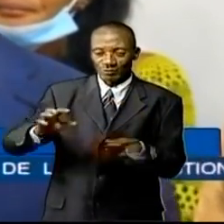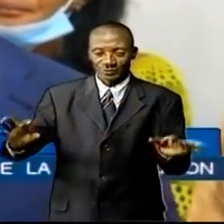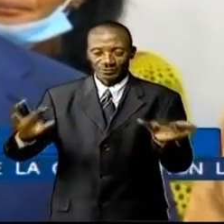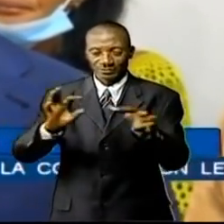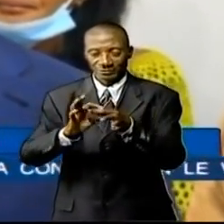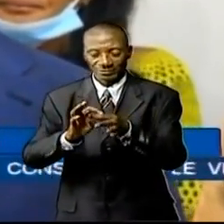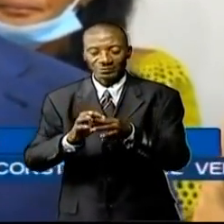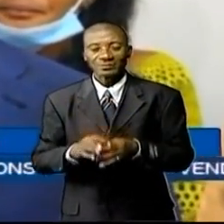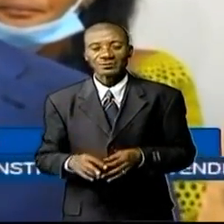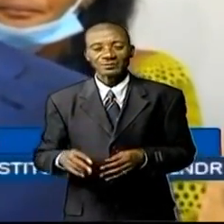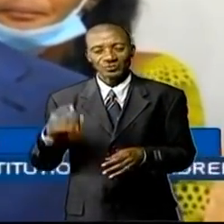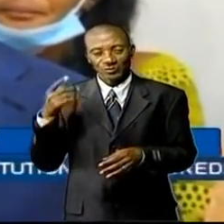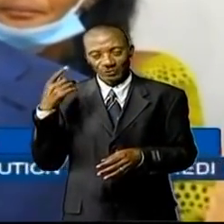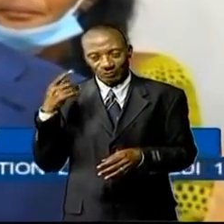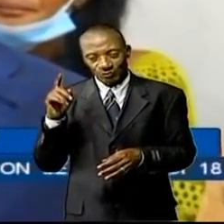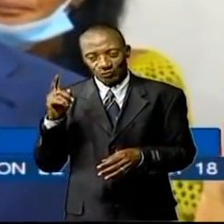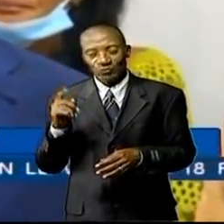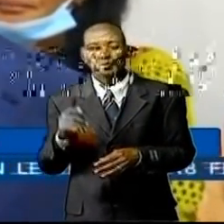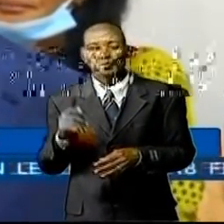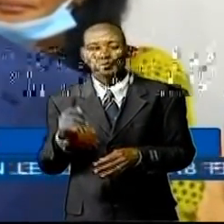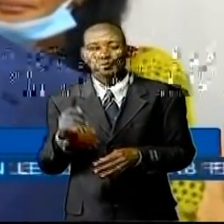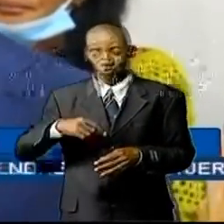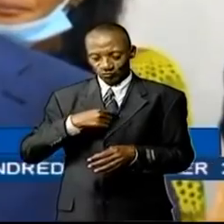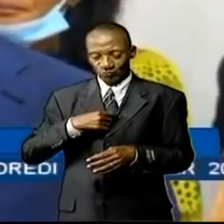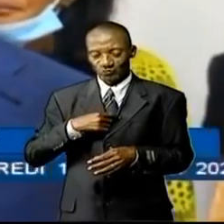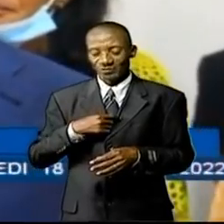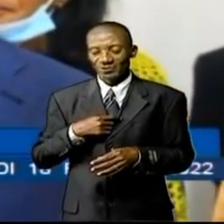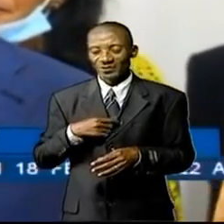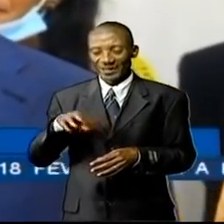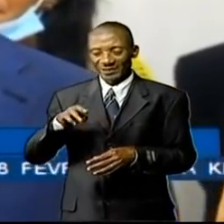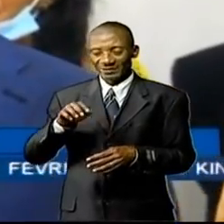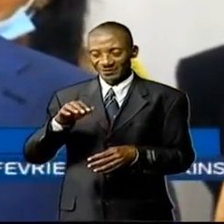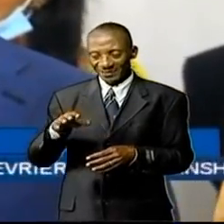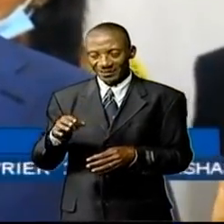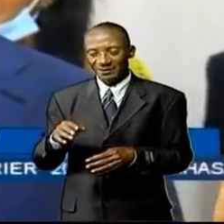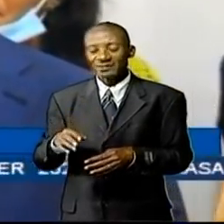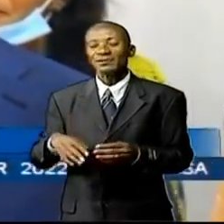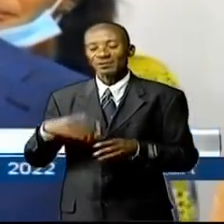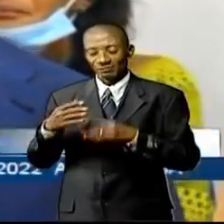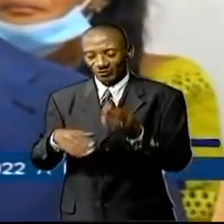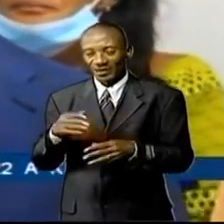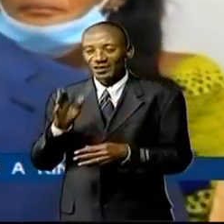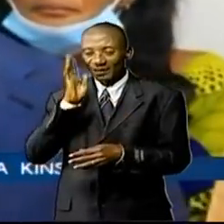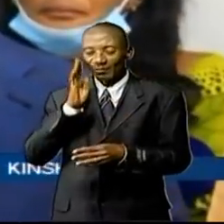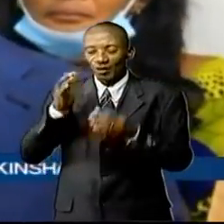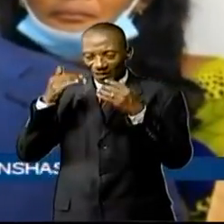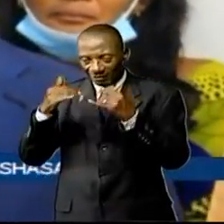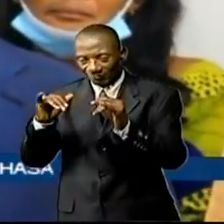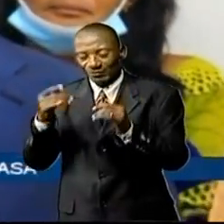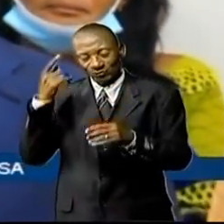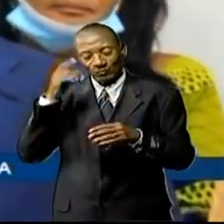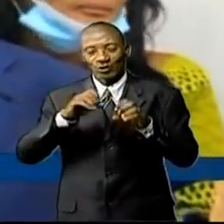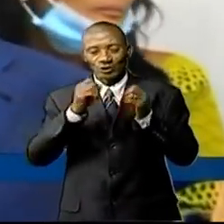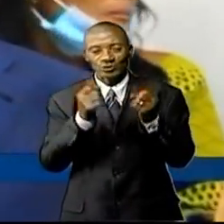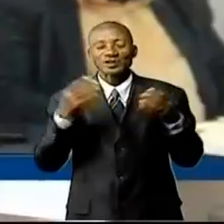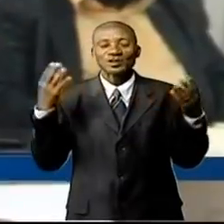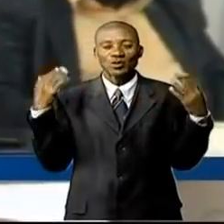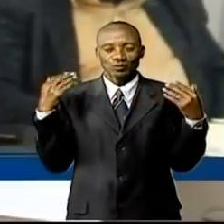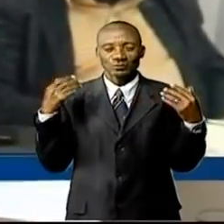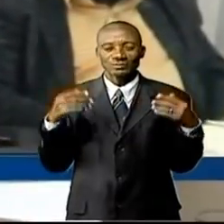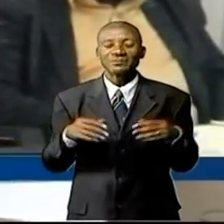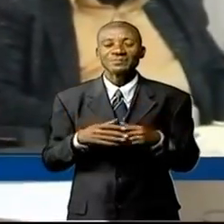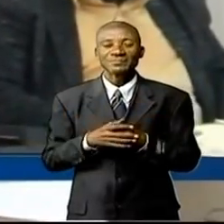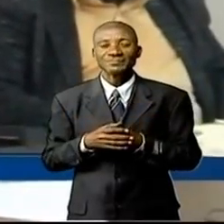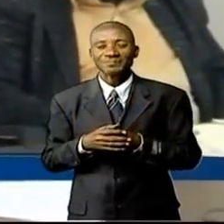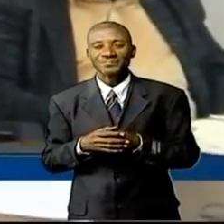d'assurer l'information auprès de notre peuple sur cette société qui lui permet d'avoir de l'eau.